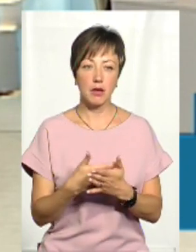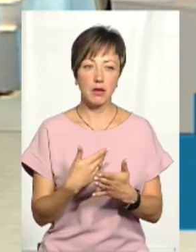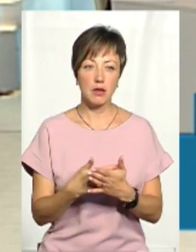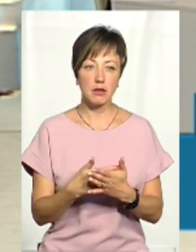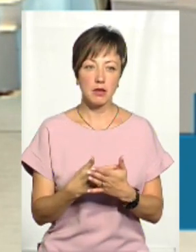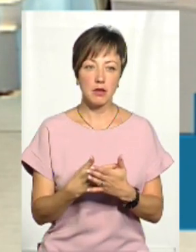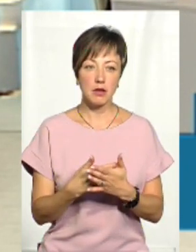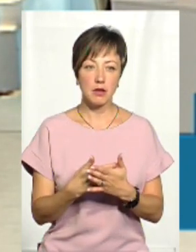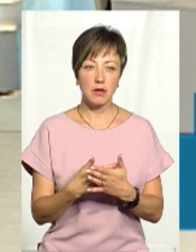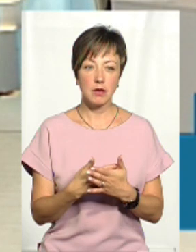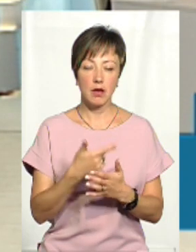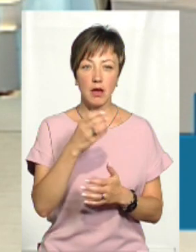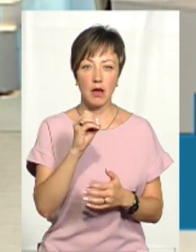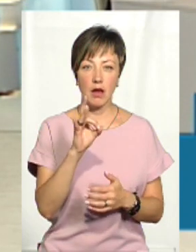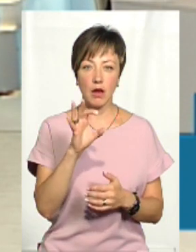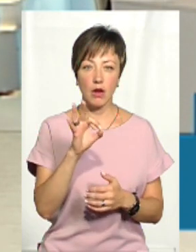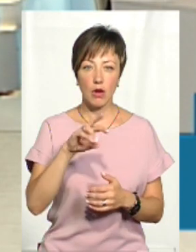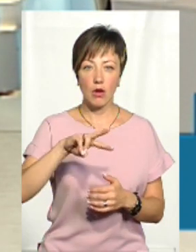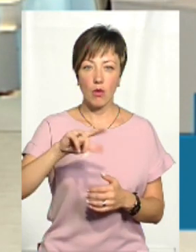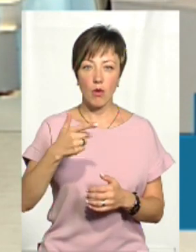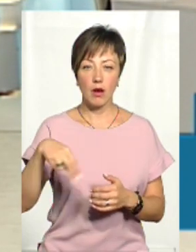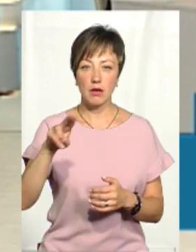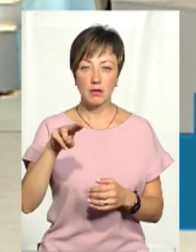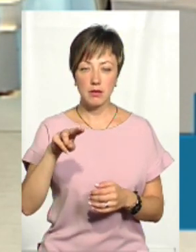наприклад, гарольд,